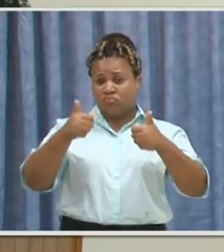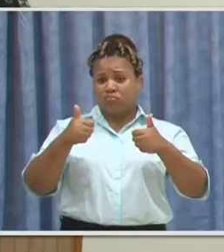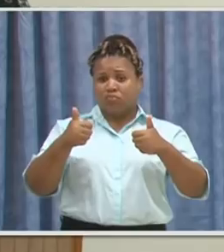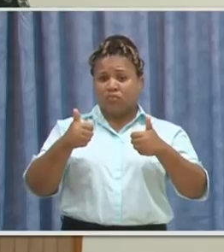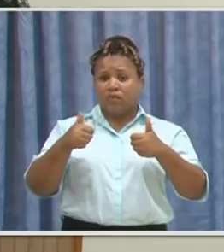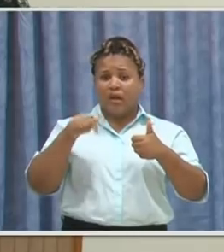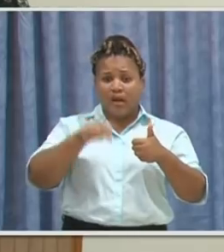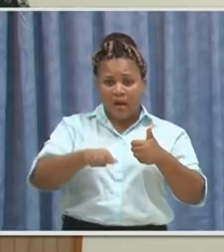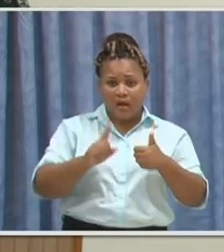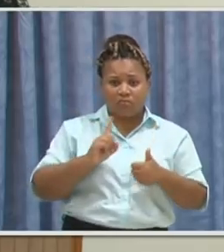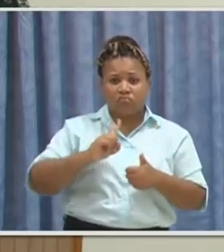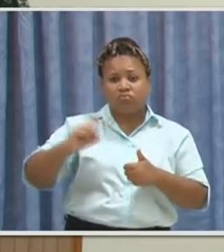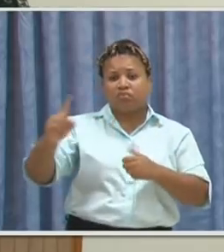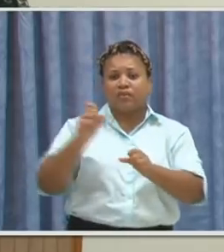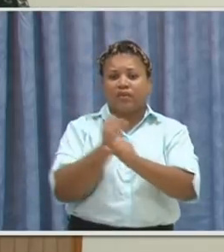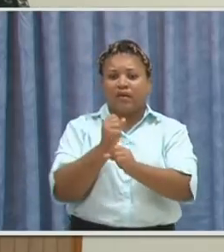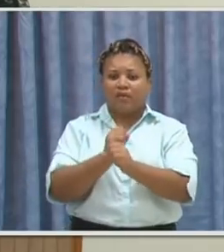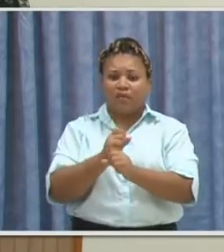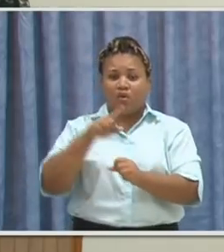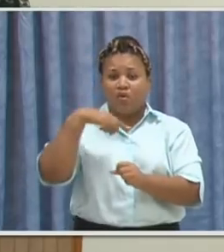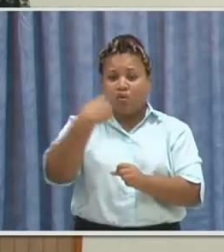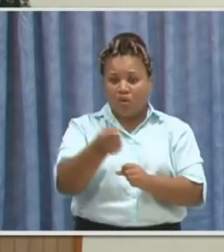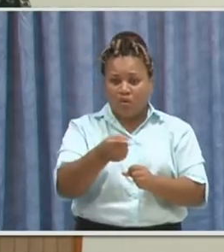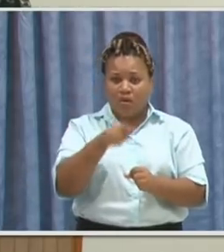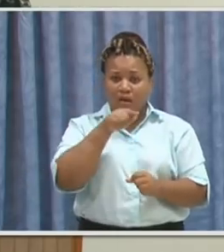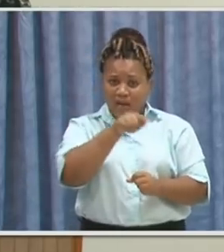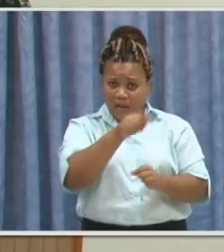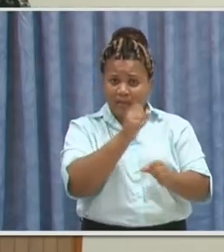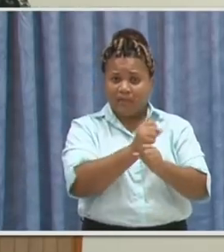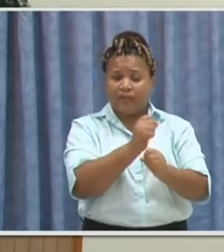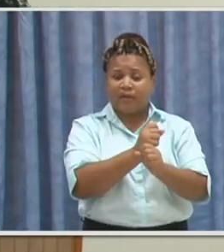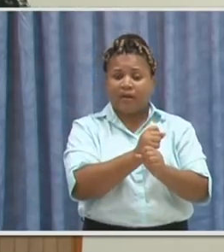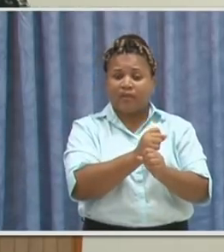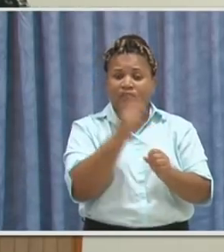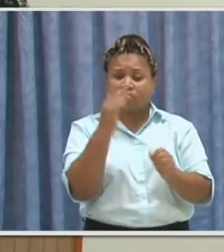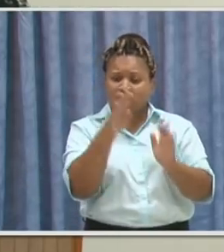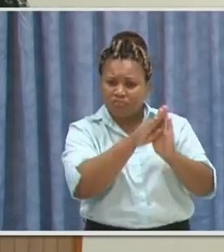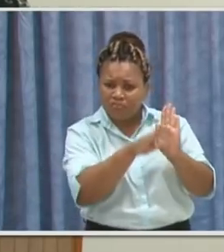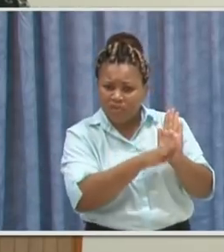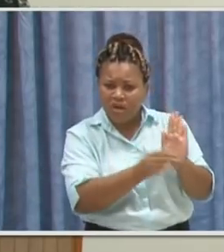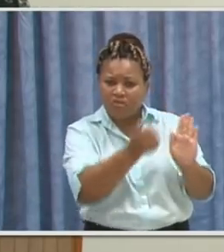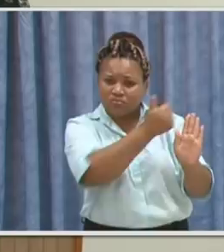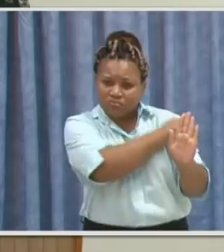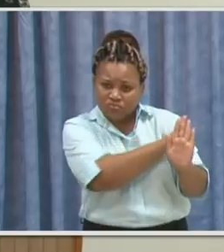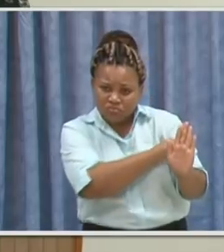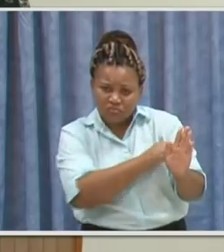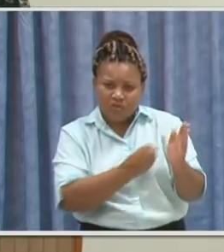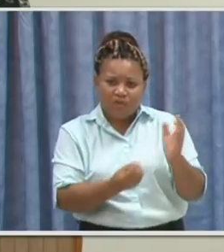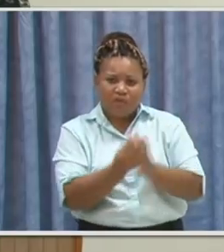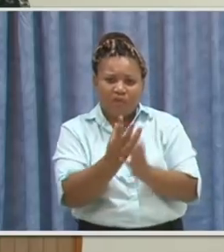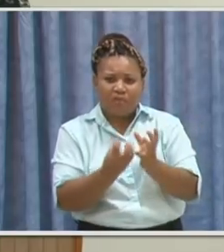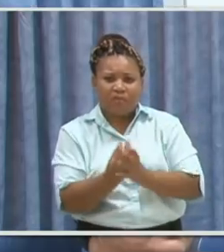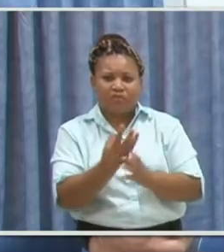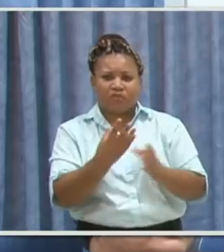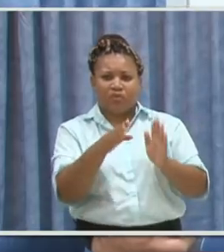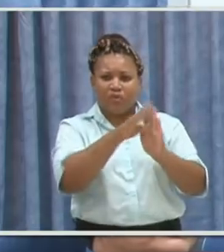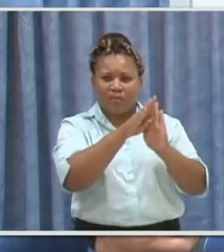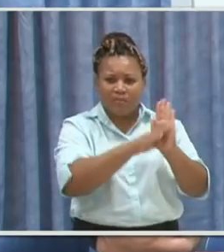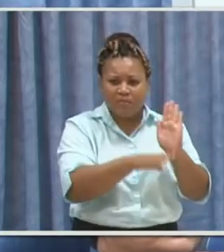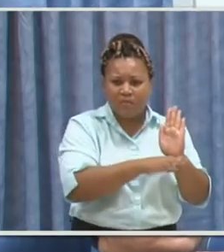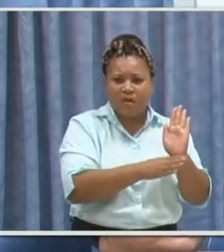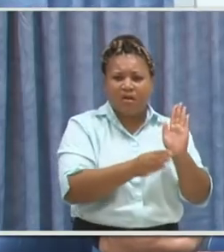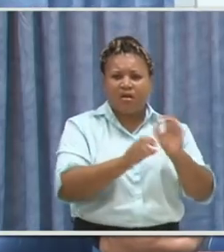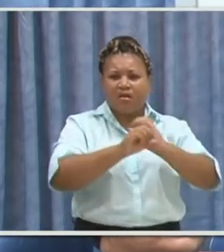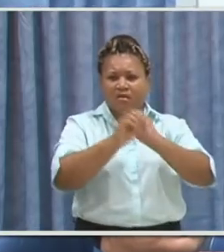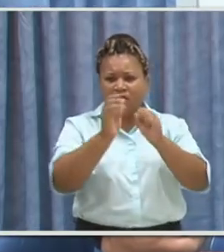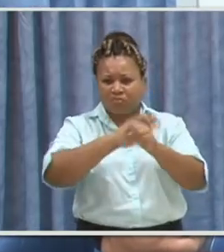pour les autres capables d'aider nous pour continuer à monitorer, mettre la bande mesi, monitorer sa